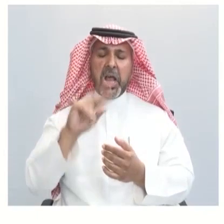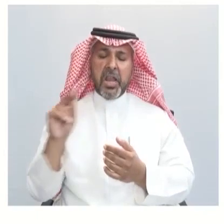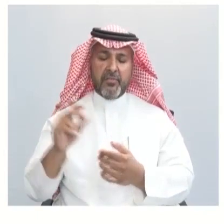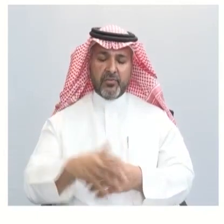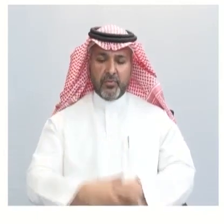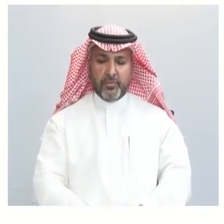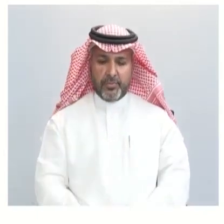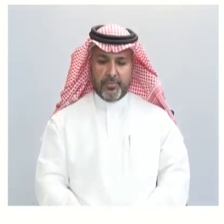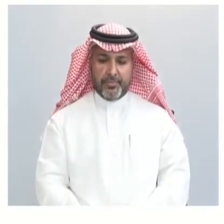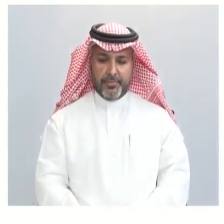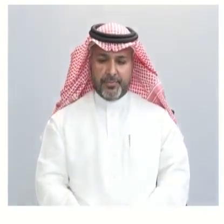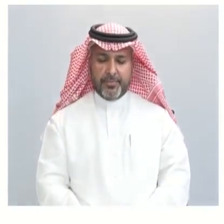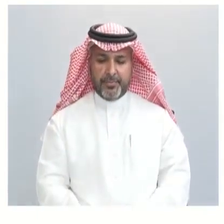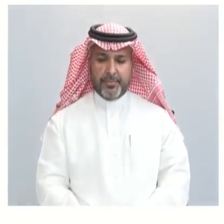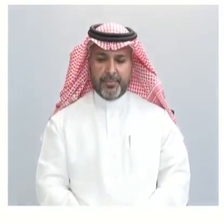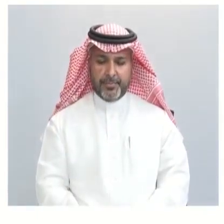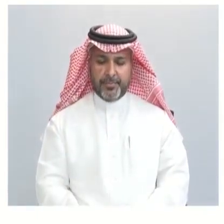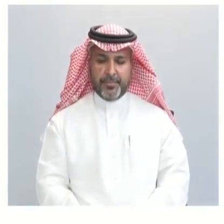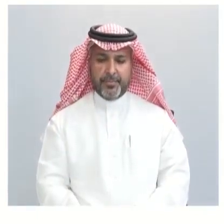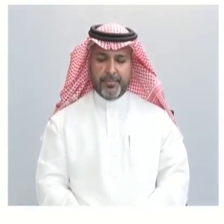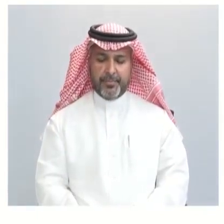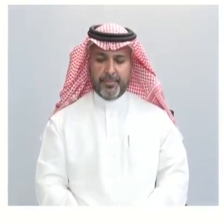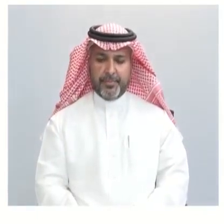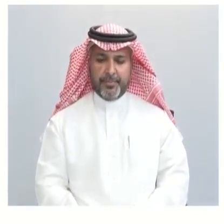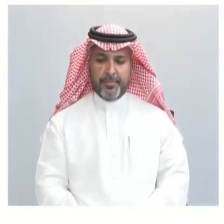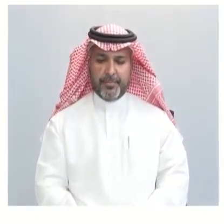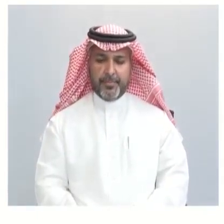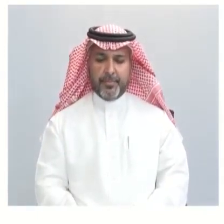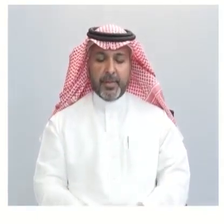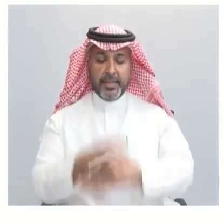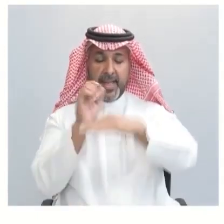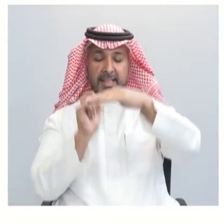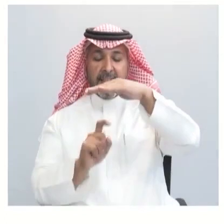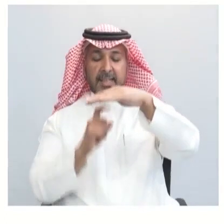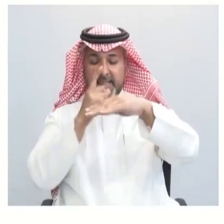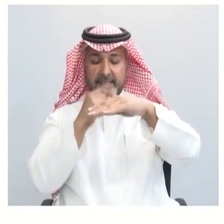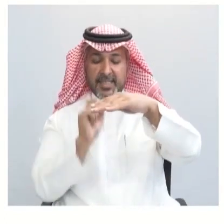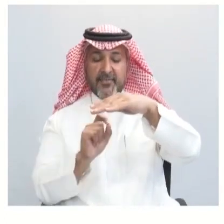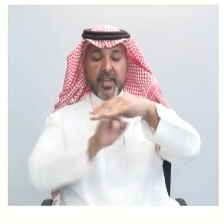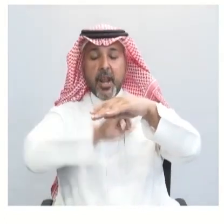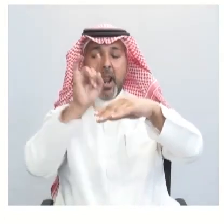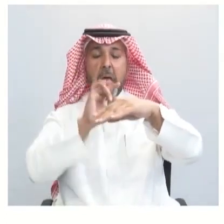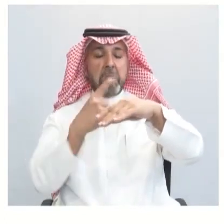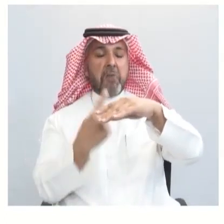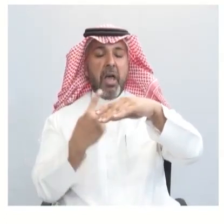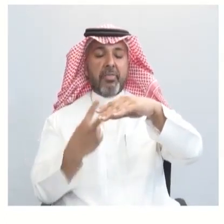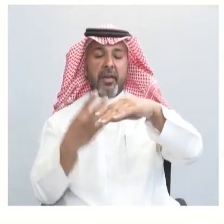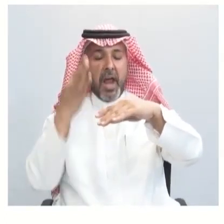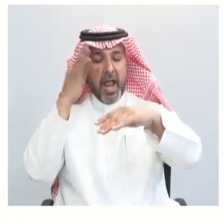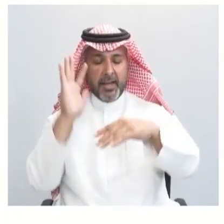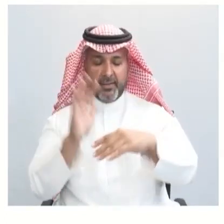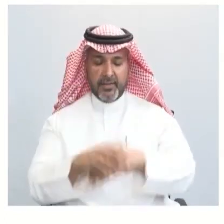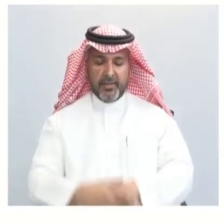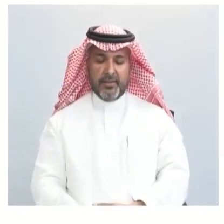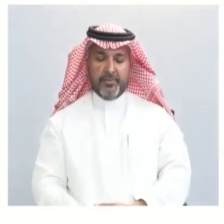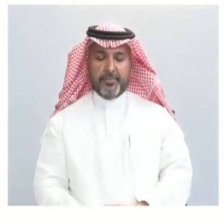كلها جميع الاعداد الحقيقيه ما عدا الصفر لان المقام عندي هنا اكس طيب الان هنا طبعا معنات